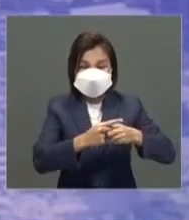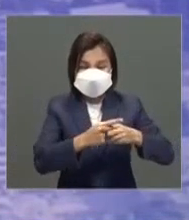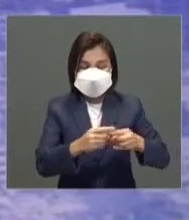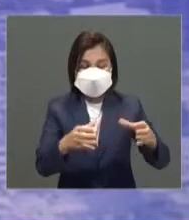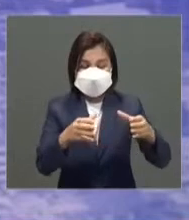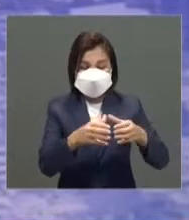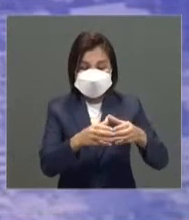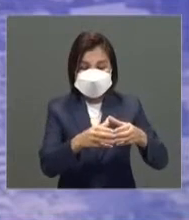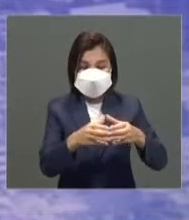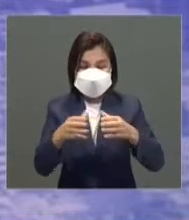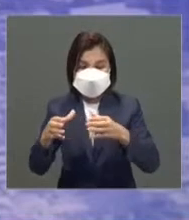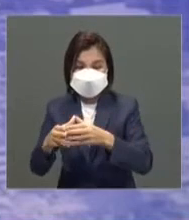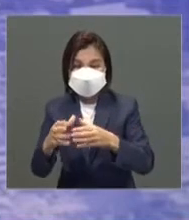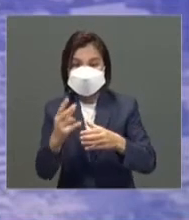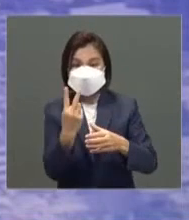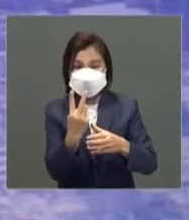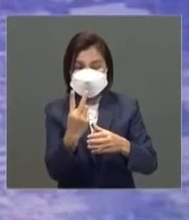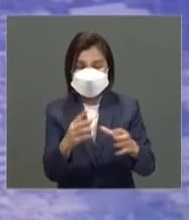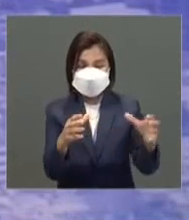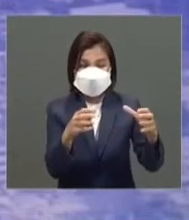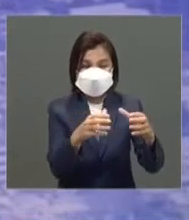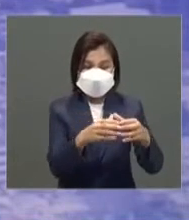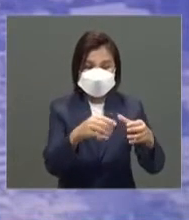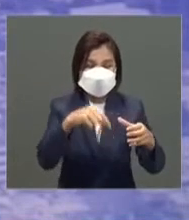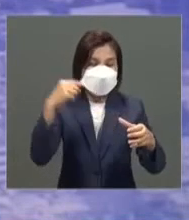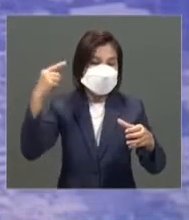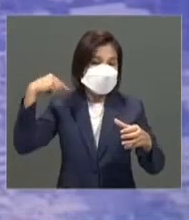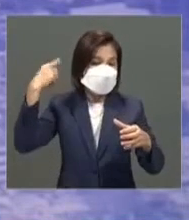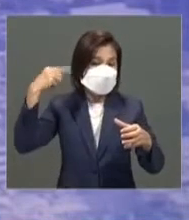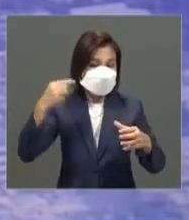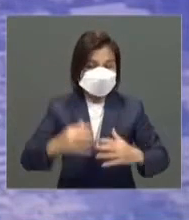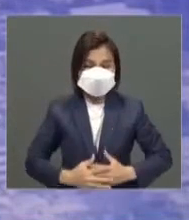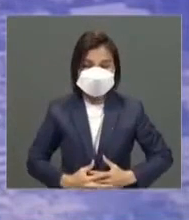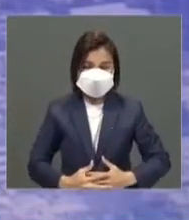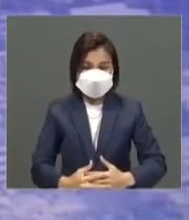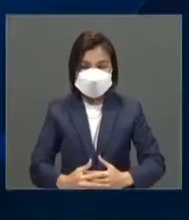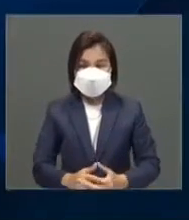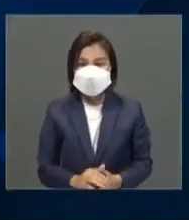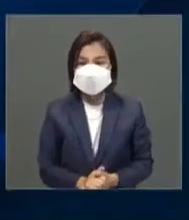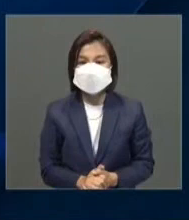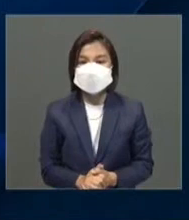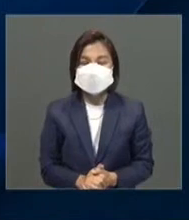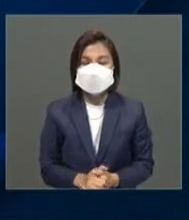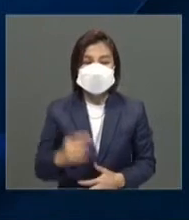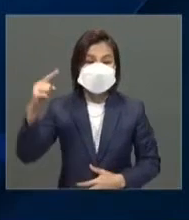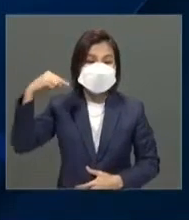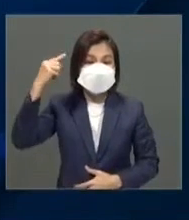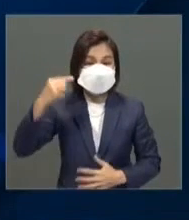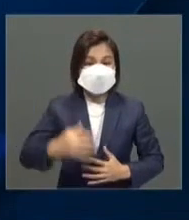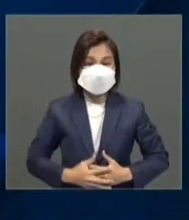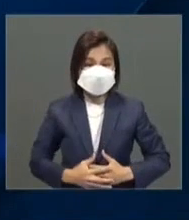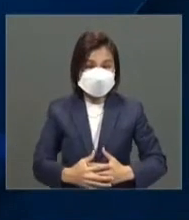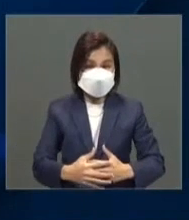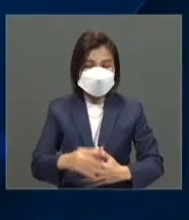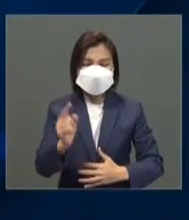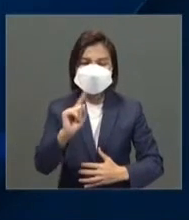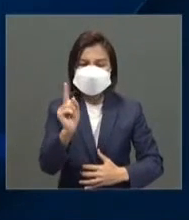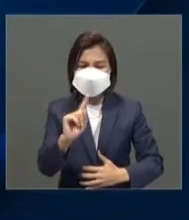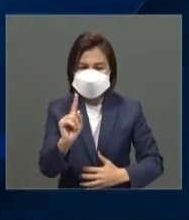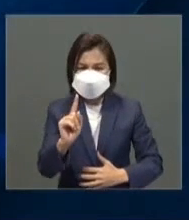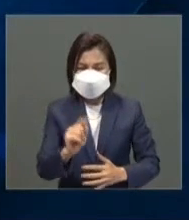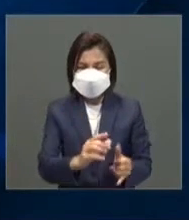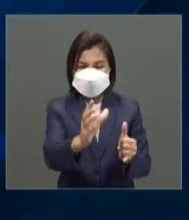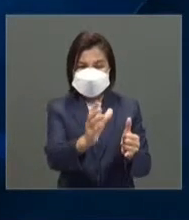กลุ่มนะครับกลุ่มของคนหญิงตั้งครรภ์นะครับกลุ่มแรกก่อนนะครับก็จะพบเรื่องของผู้ติด